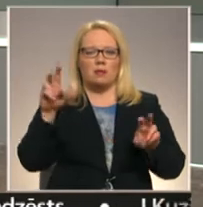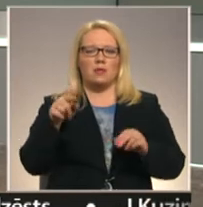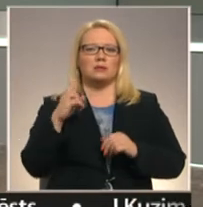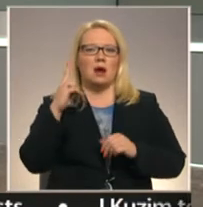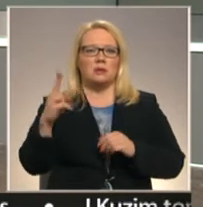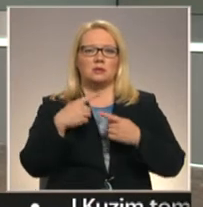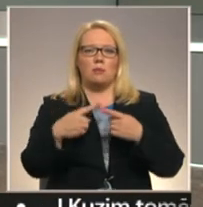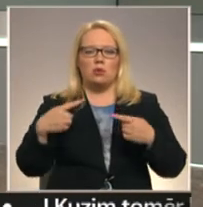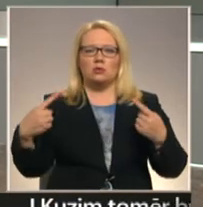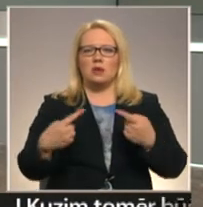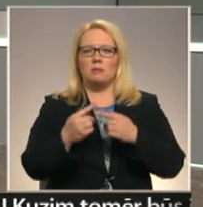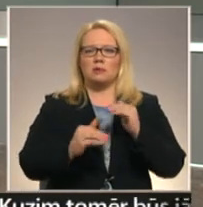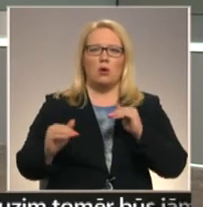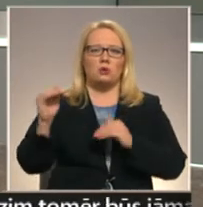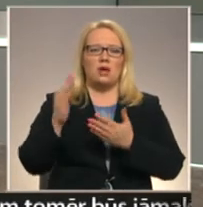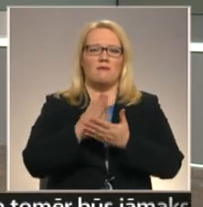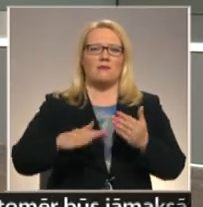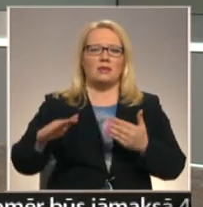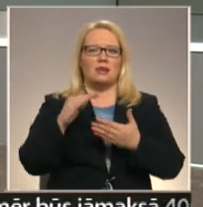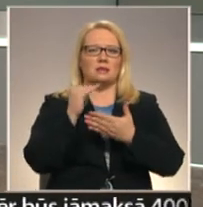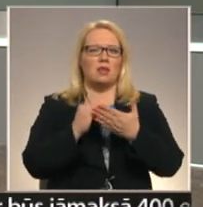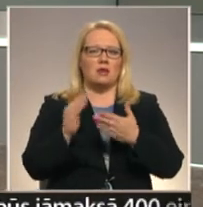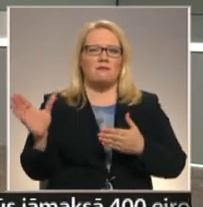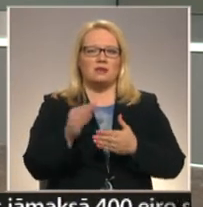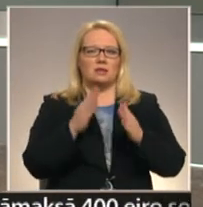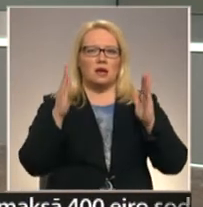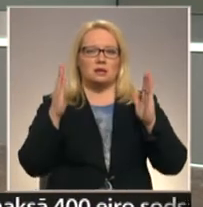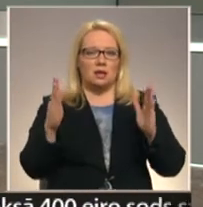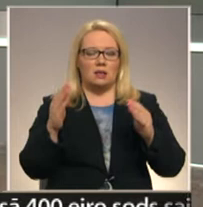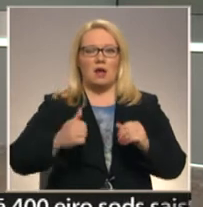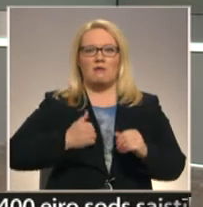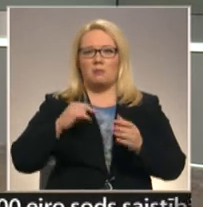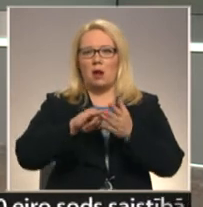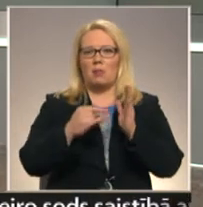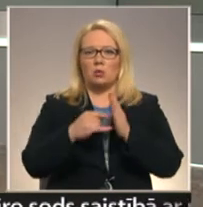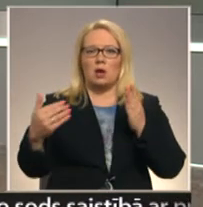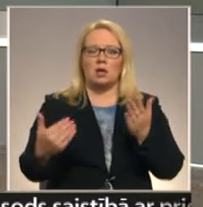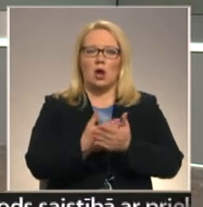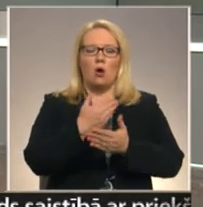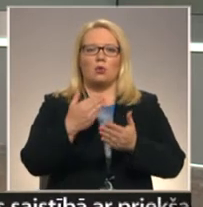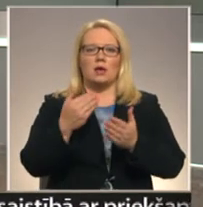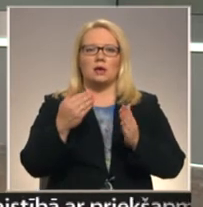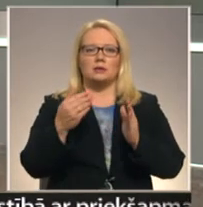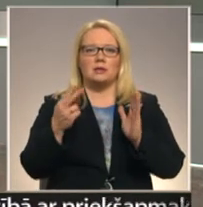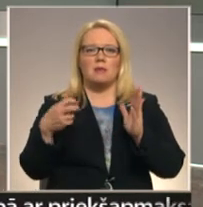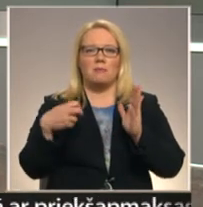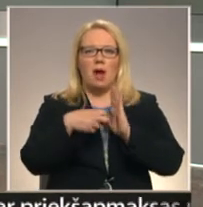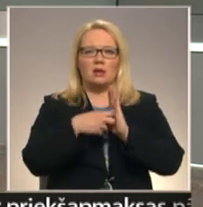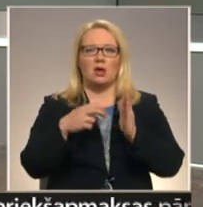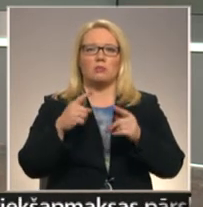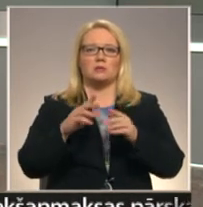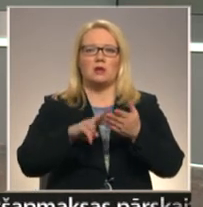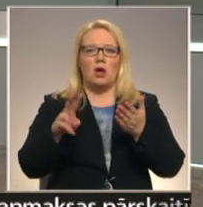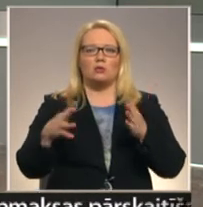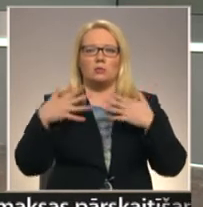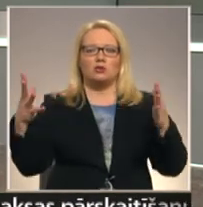ka produkts atbilst augstākajiem vides standartiem visā ciklā. Uzņēmumā plāno, ka jaunais marķējums ļaus plašāk iekļauties